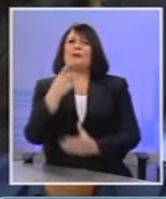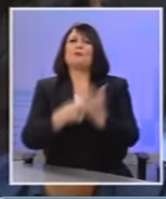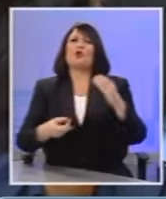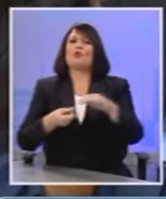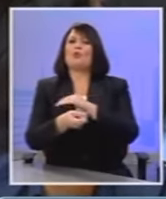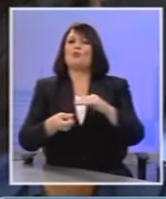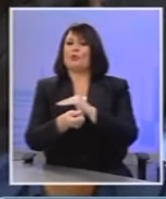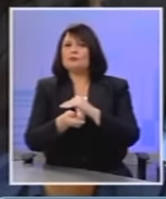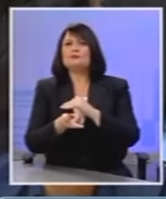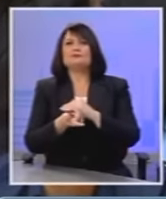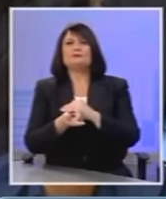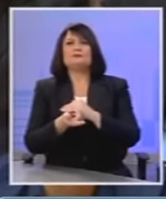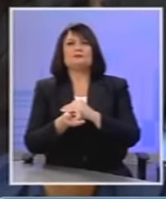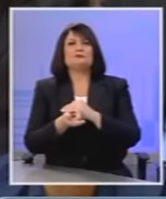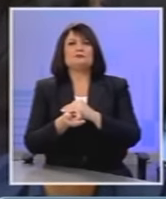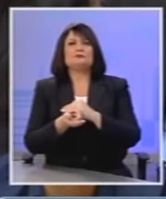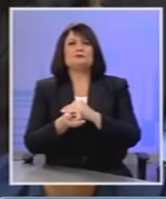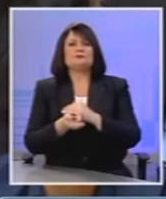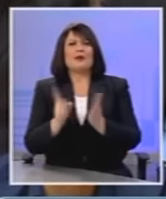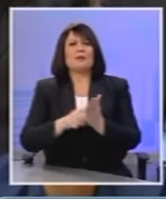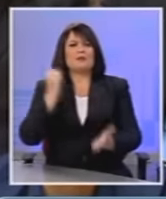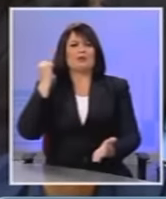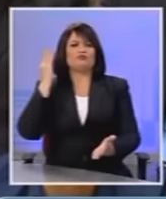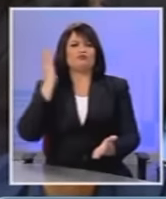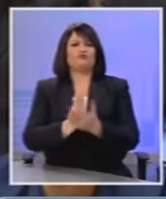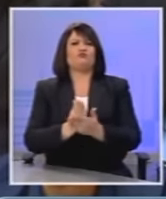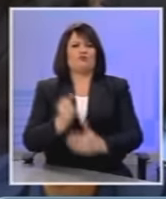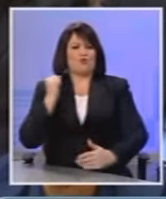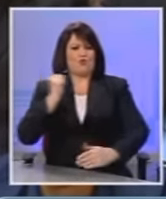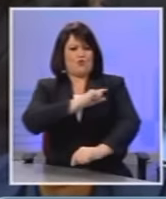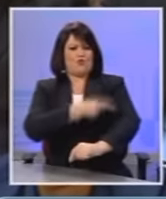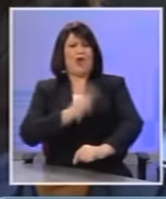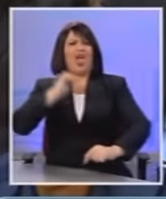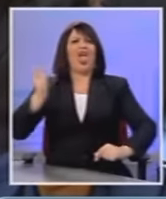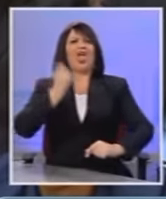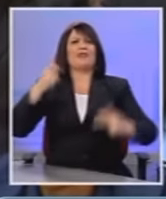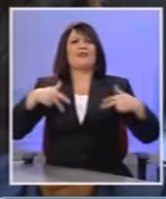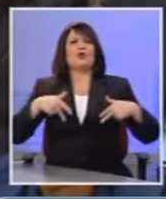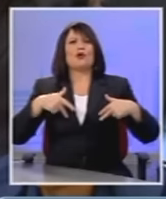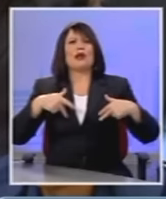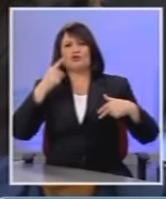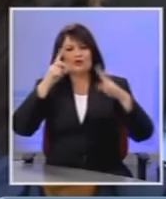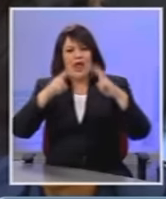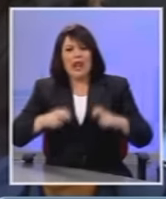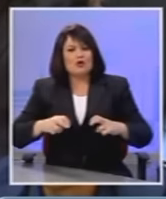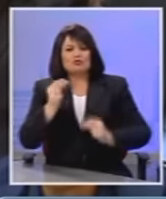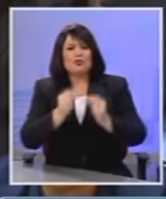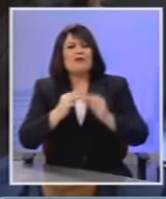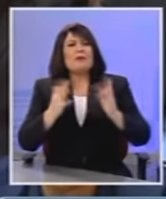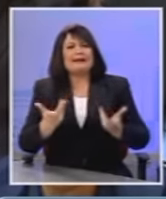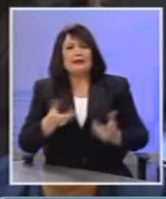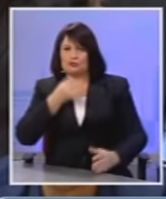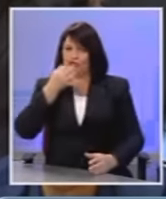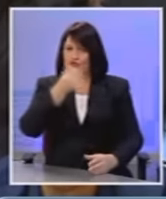δείχνεται καμία πυγμή σαν κράτος εθνικό να ελέγξετε το πρόβλημα, σας